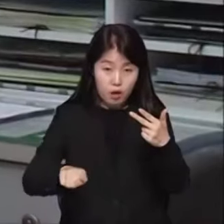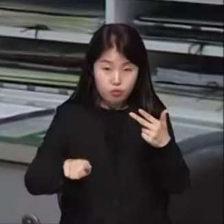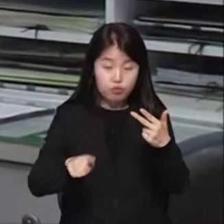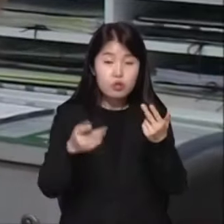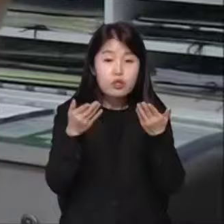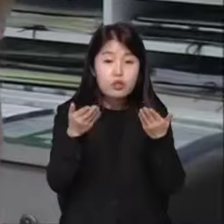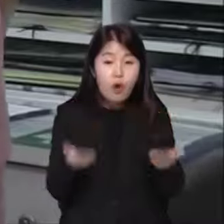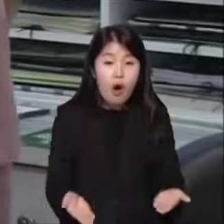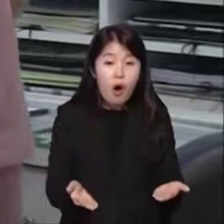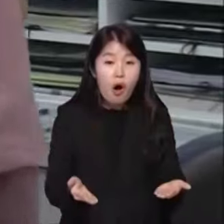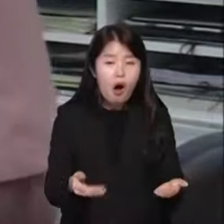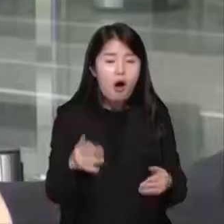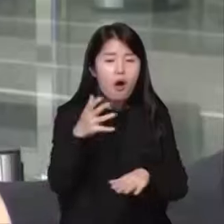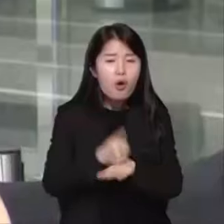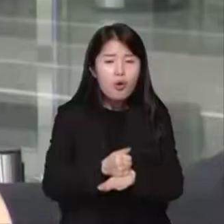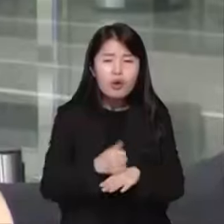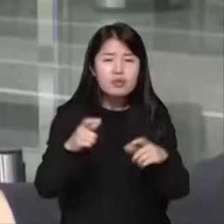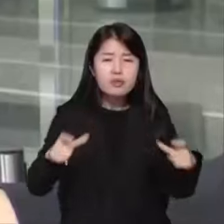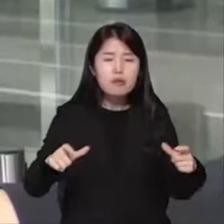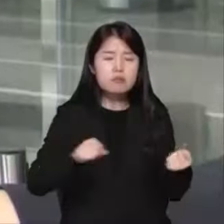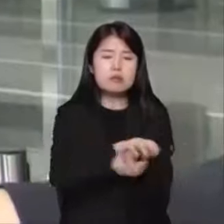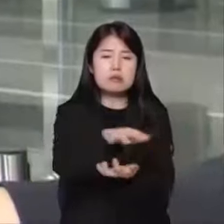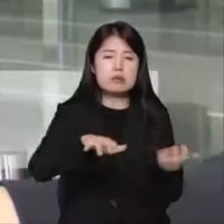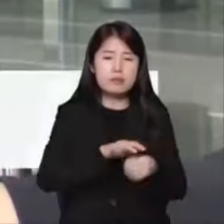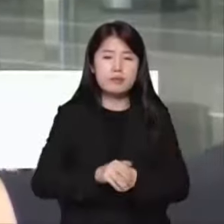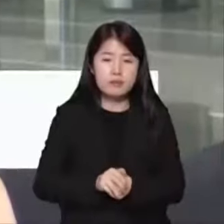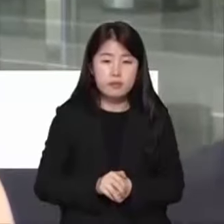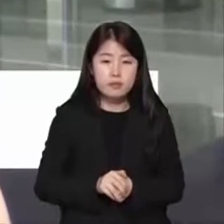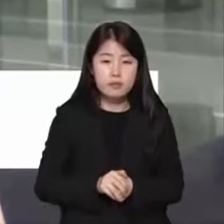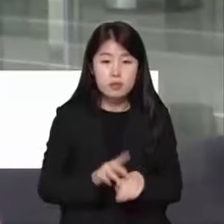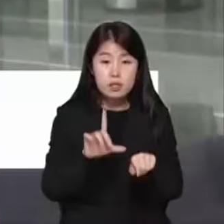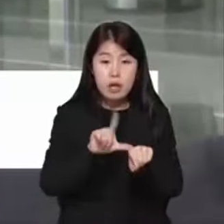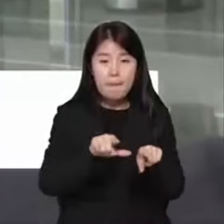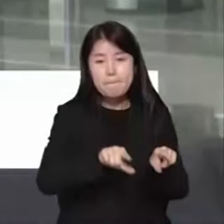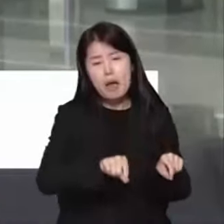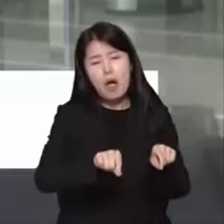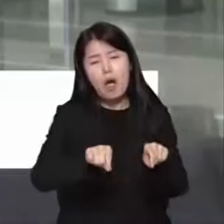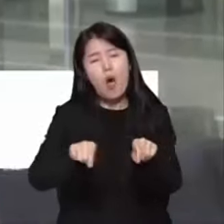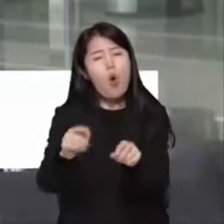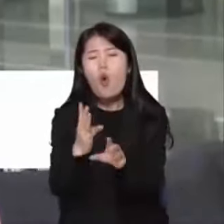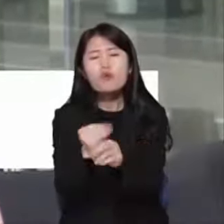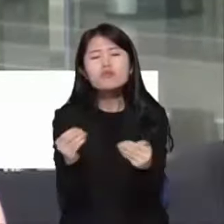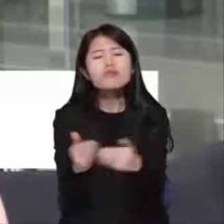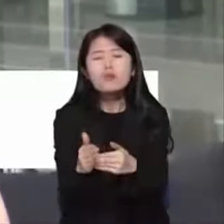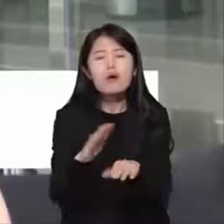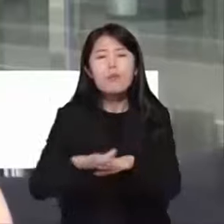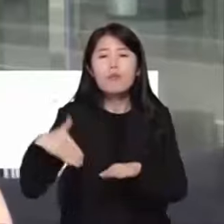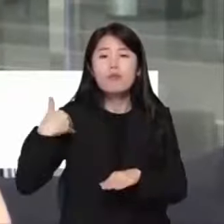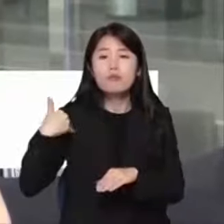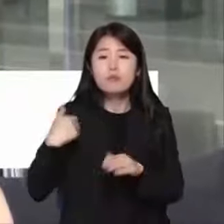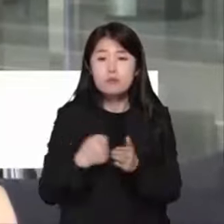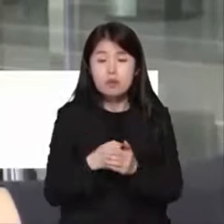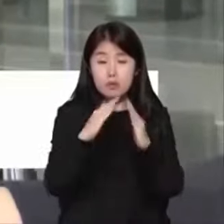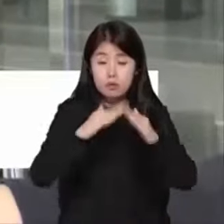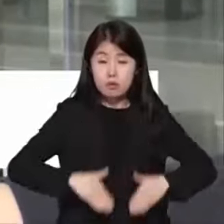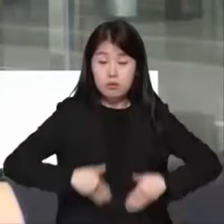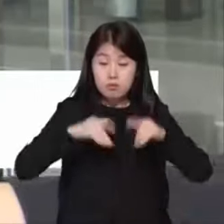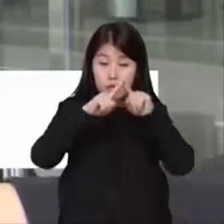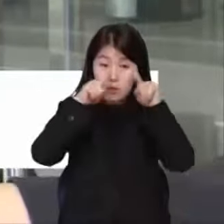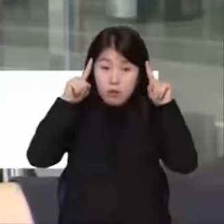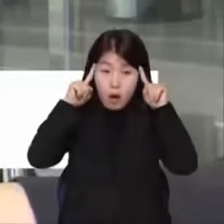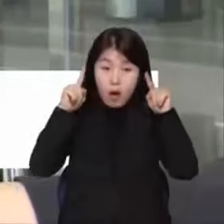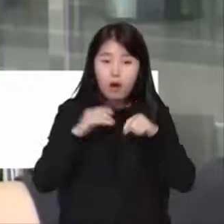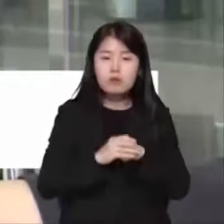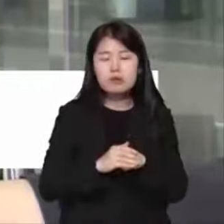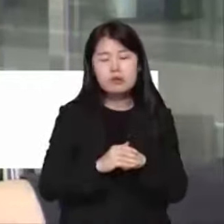깊어질 것으로 보입니다. 무기한 연기가 되었었어요. 그래가지고 이제 우리 전대에서 연락이 난 중에